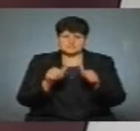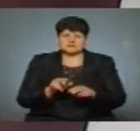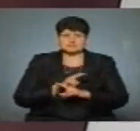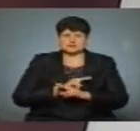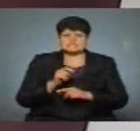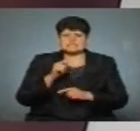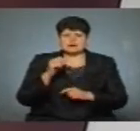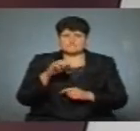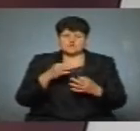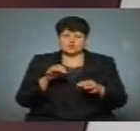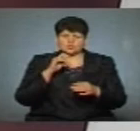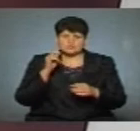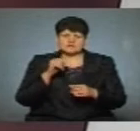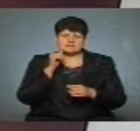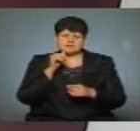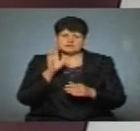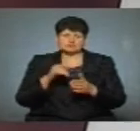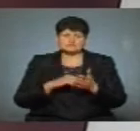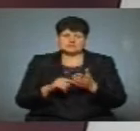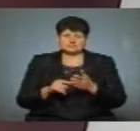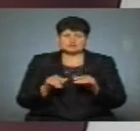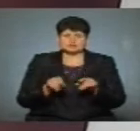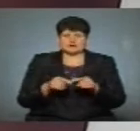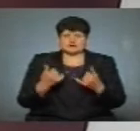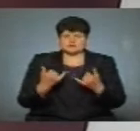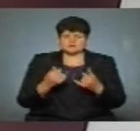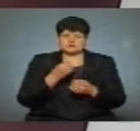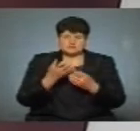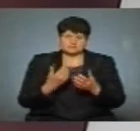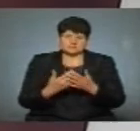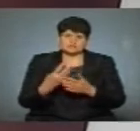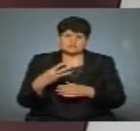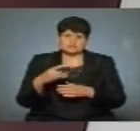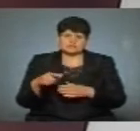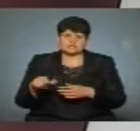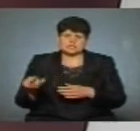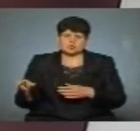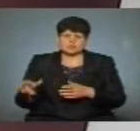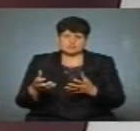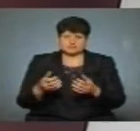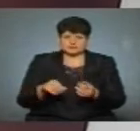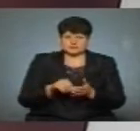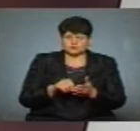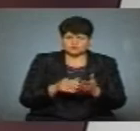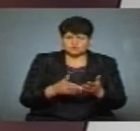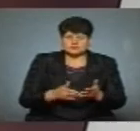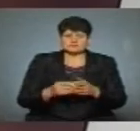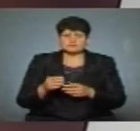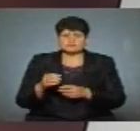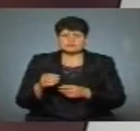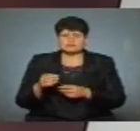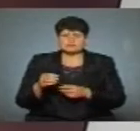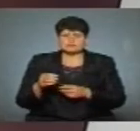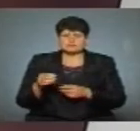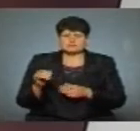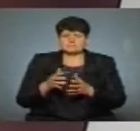Дню Героїв, який відзначають завтра. Участь у ньому взяли близько 30 тернополян. Про це повідомила працівниця прес-служби облдержадміністрації Світлана